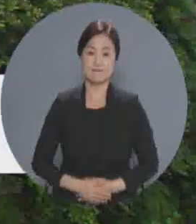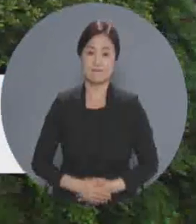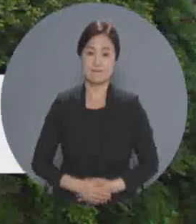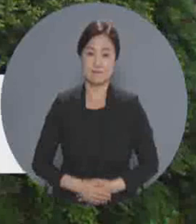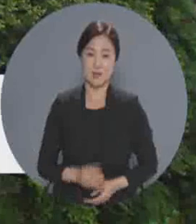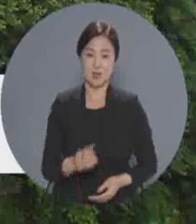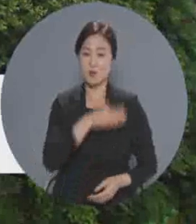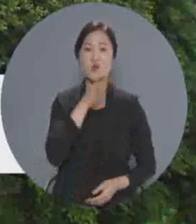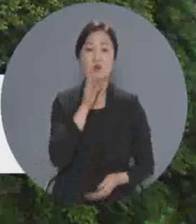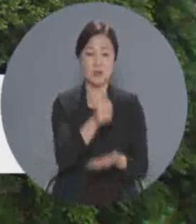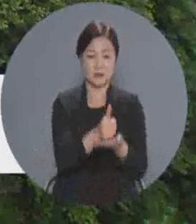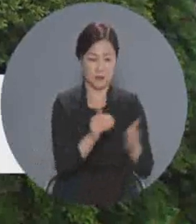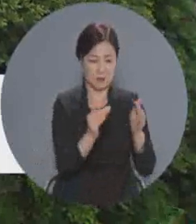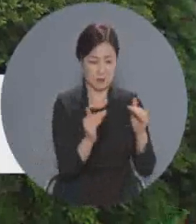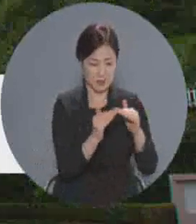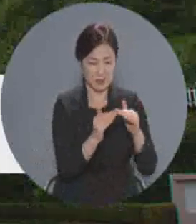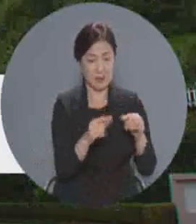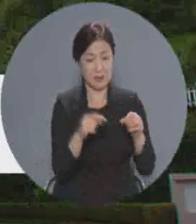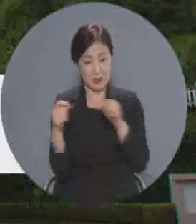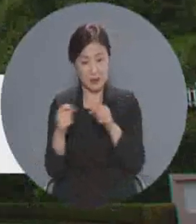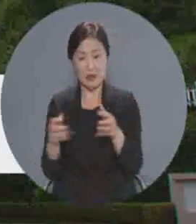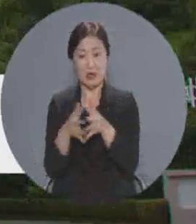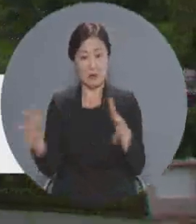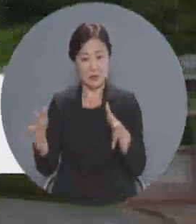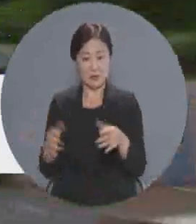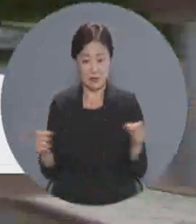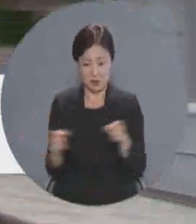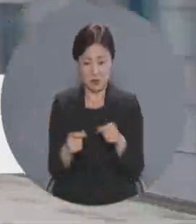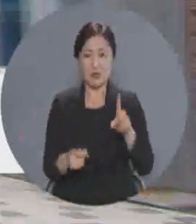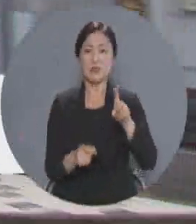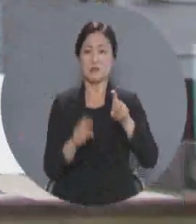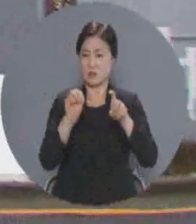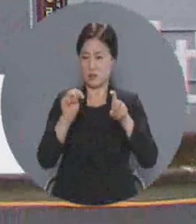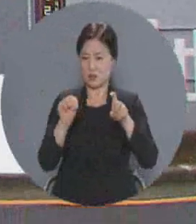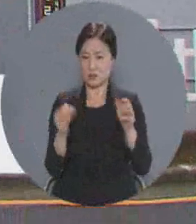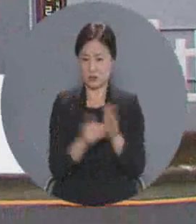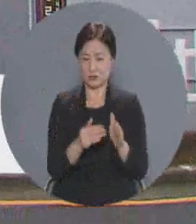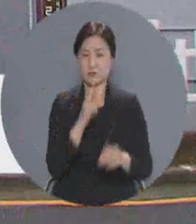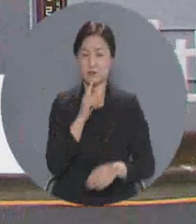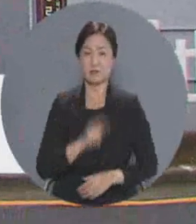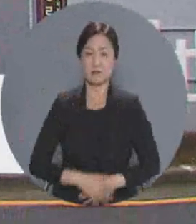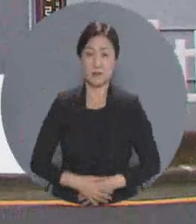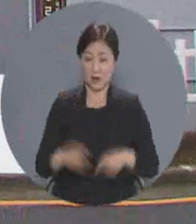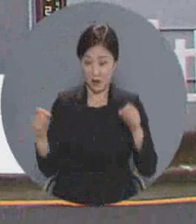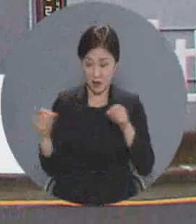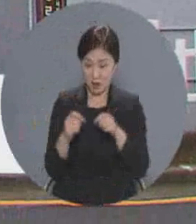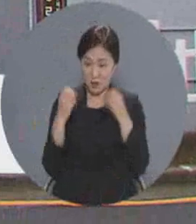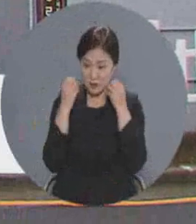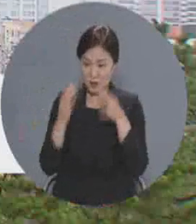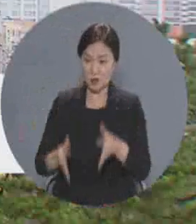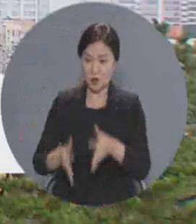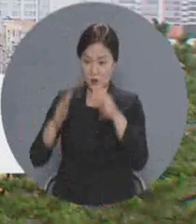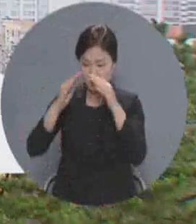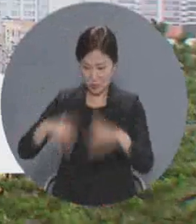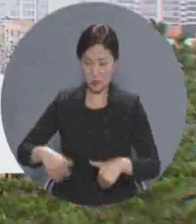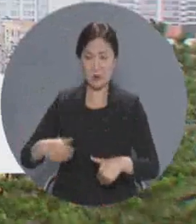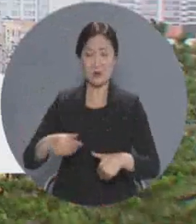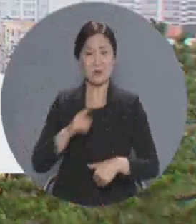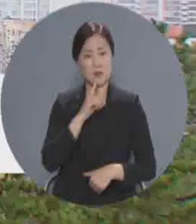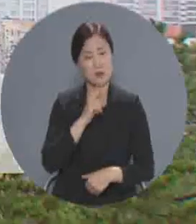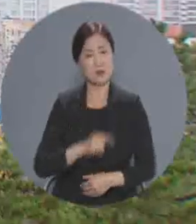위로 지나가는 교량과 아파트 건물은 불과 10여 미터 거리. 바로 인근의 새 건물도 철거가